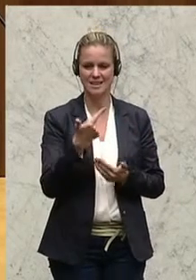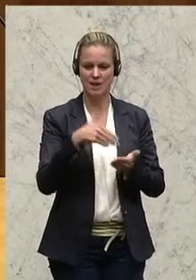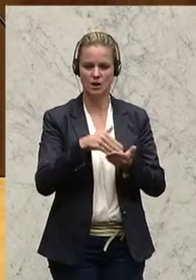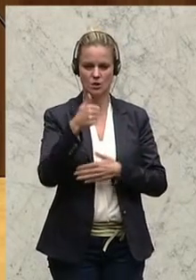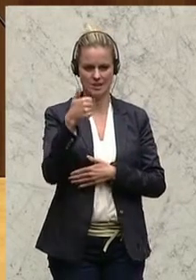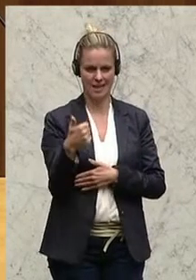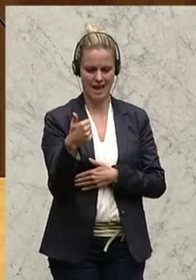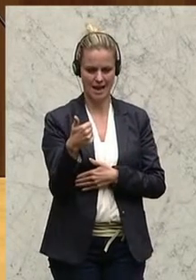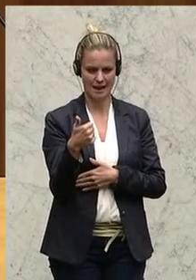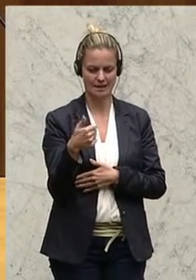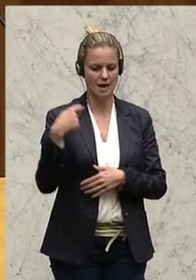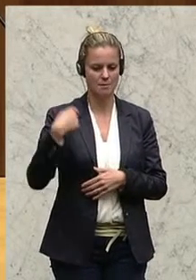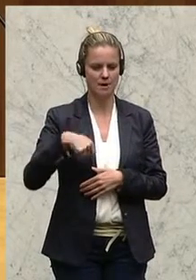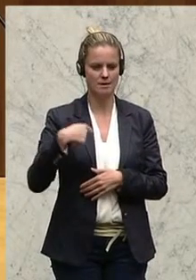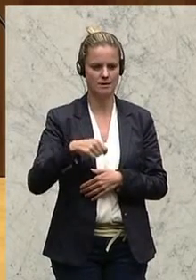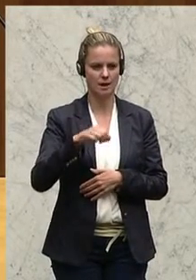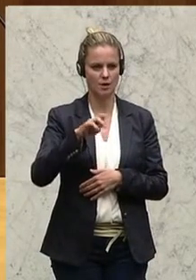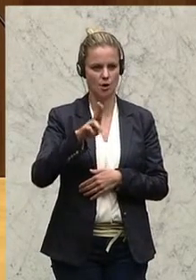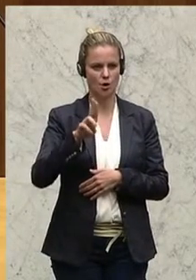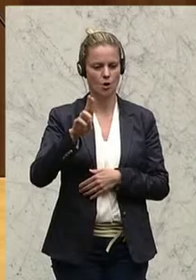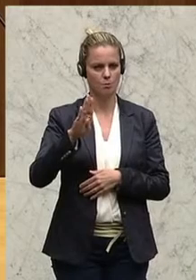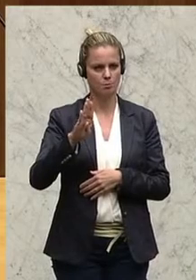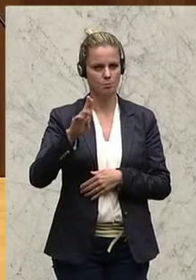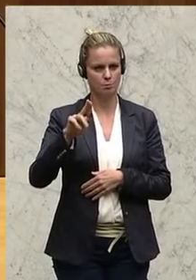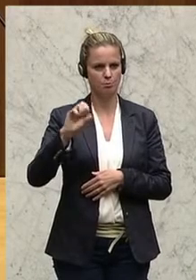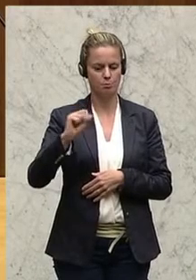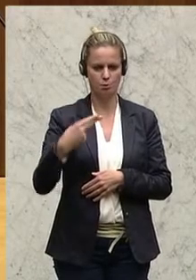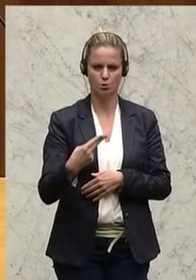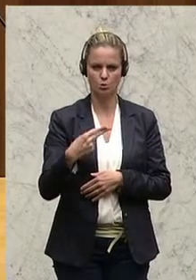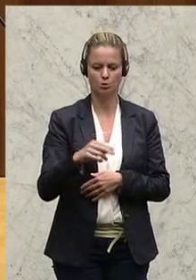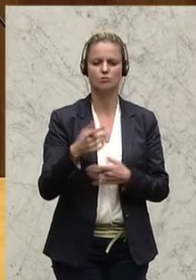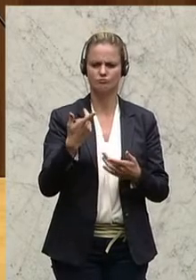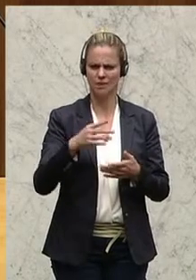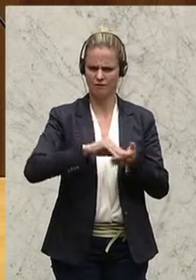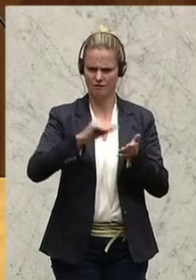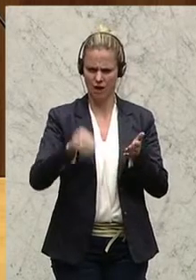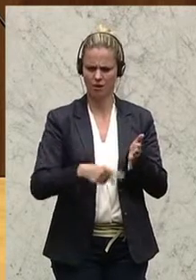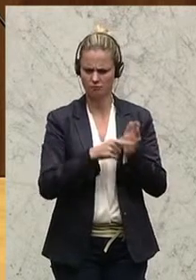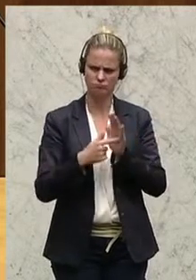2001 kündigte Präsident Bush einseitig den ABM-Vertrag auf, der